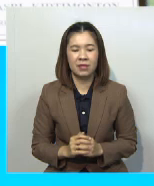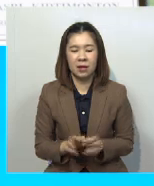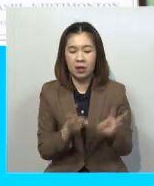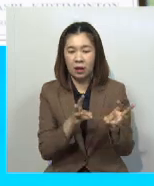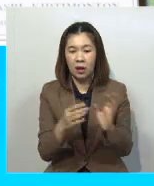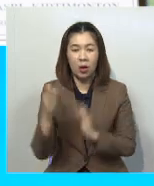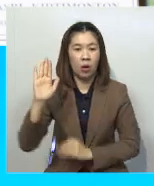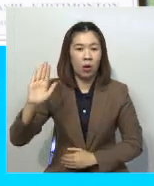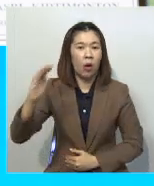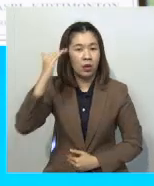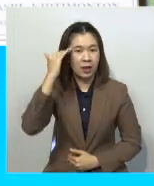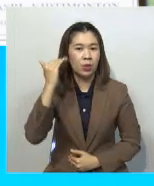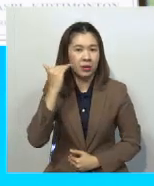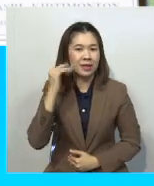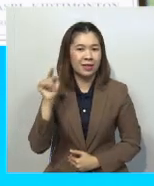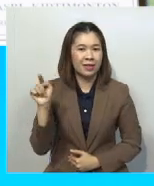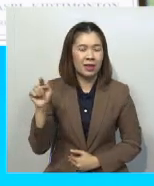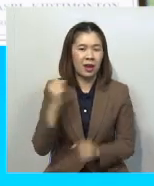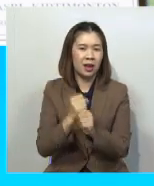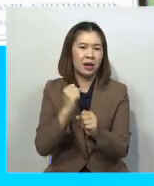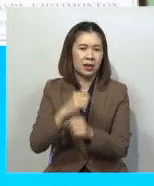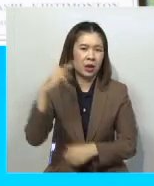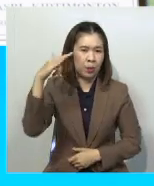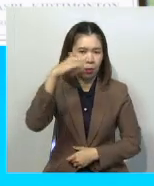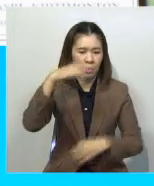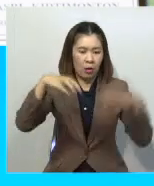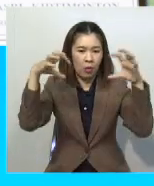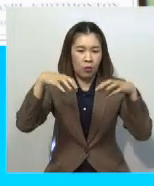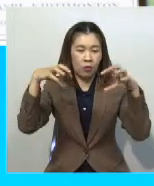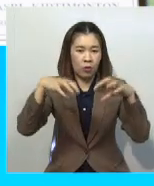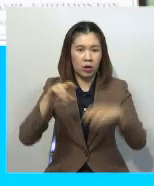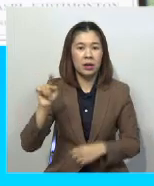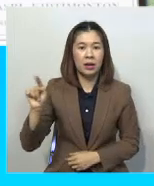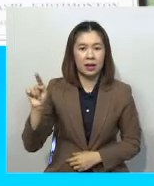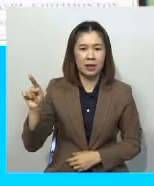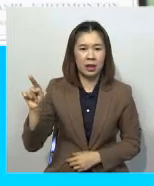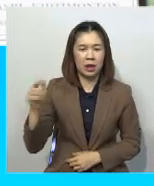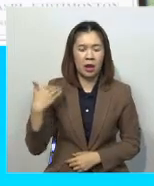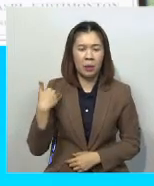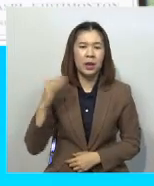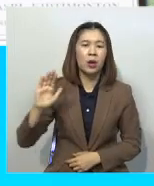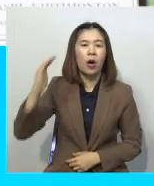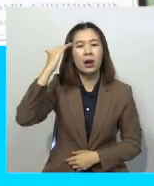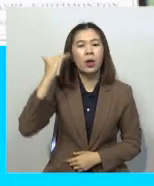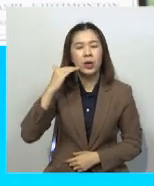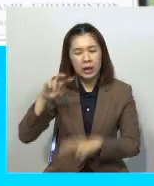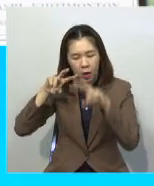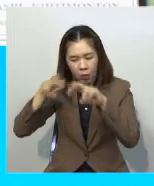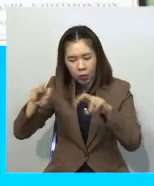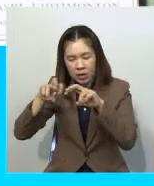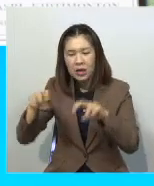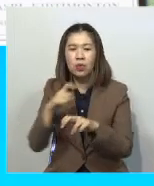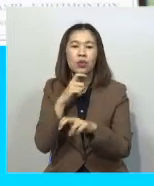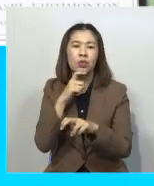ประเทศเกาหลีใต้เนี่ยนะครับในเรื่องของฝนเมฆเย็นเนี่ยเราอันนั้นเนี่ยก็ยังอยู่ระหว่างงานวิจัยของทางประเทศเกาหลีใต้ซึ่ง